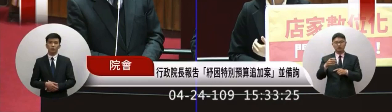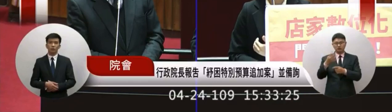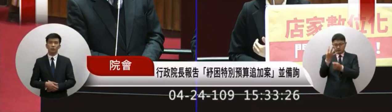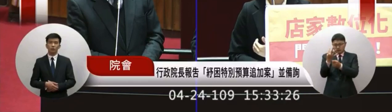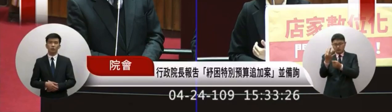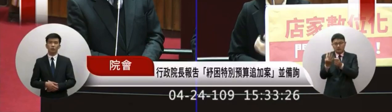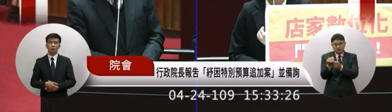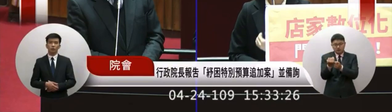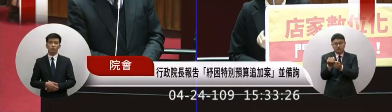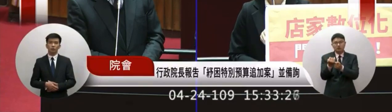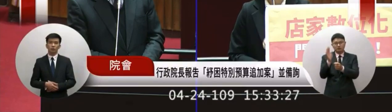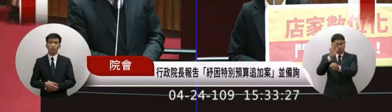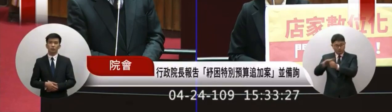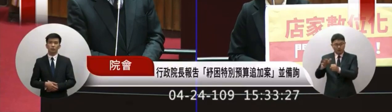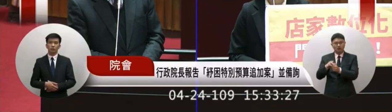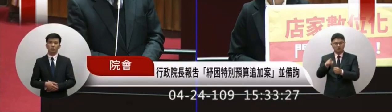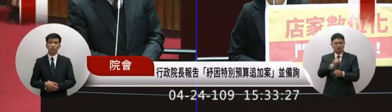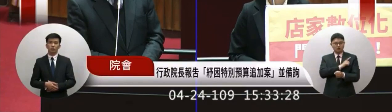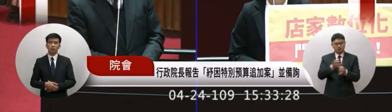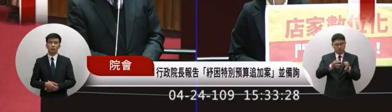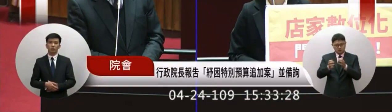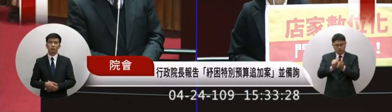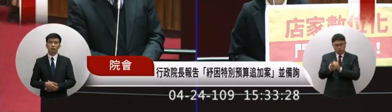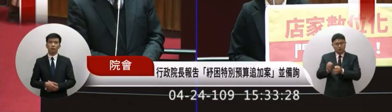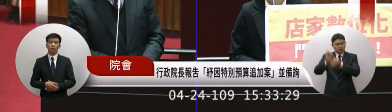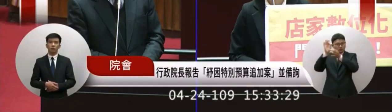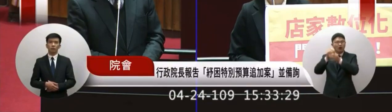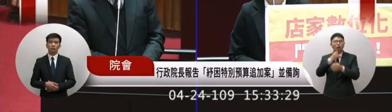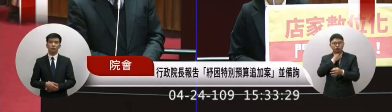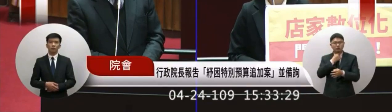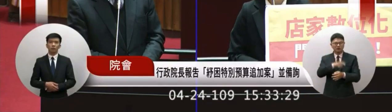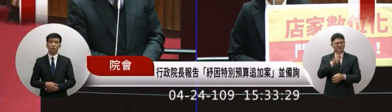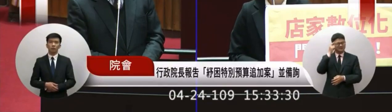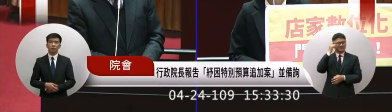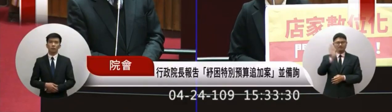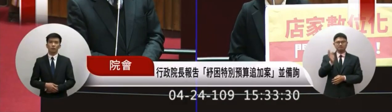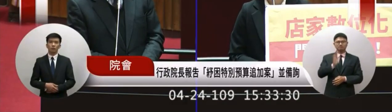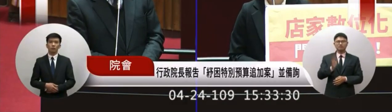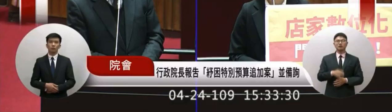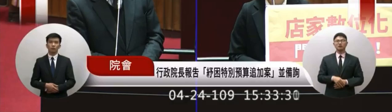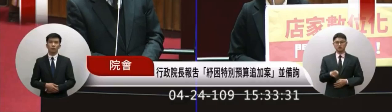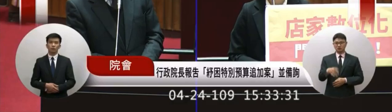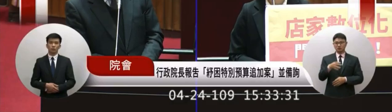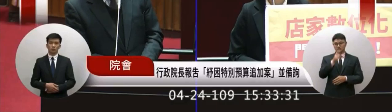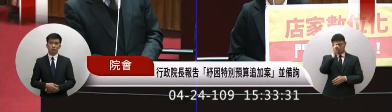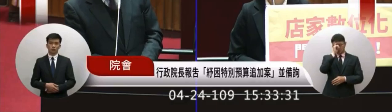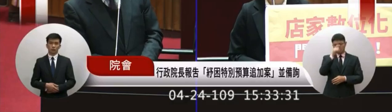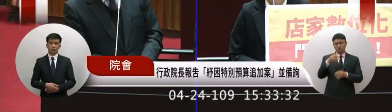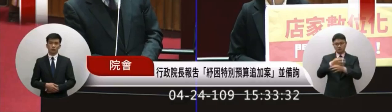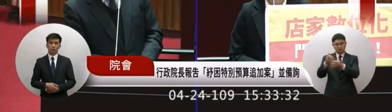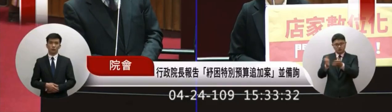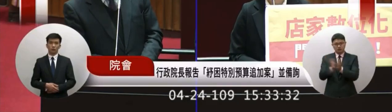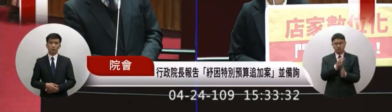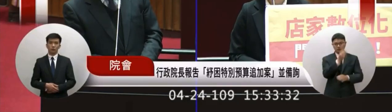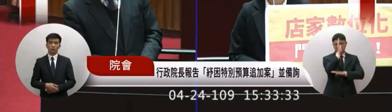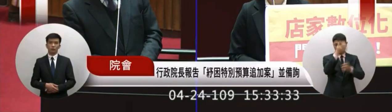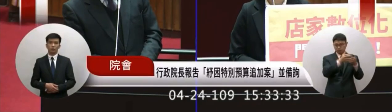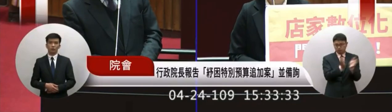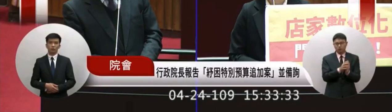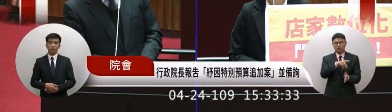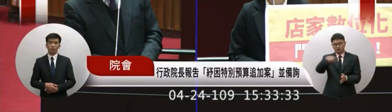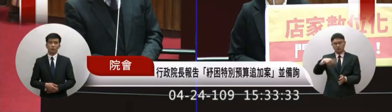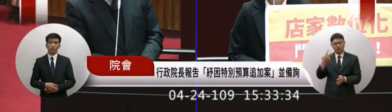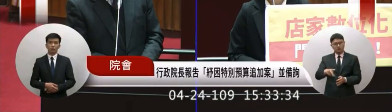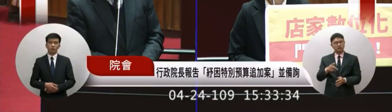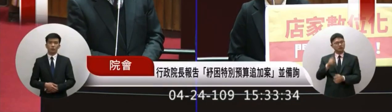须要增加我的营业税，所以其实这对他们来说还是会影响到他们的意愿，所以这两个部分都希望财政部和经济部这边能够同时来考虑，我们这样的补助、这样